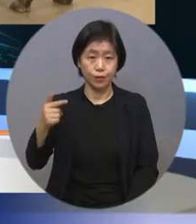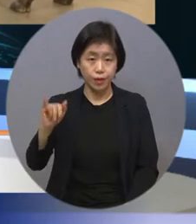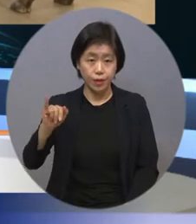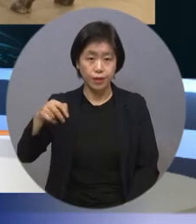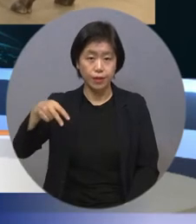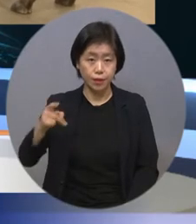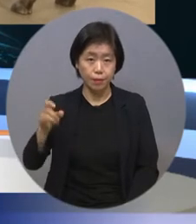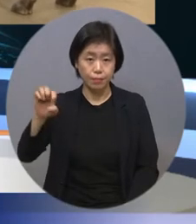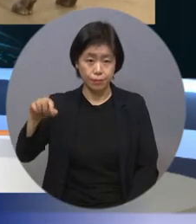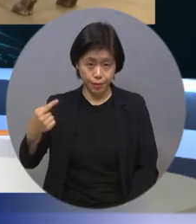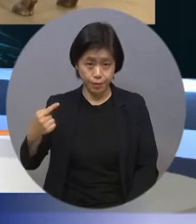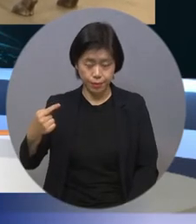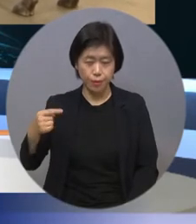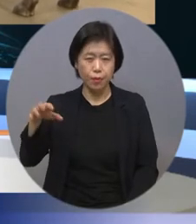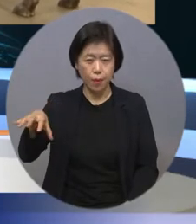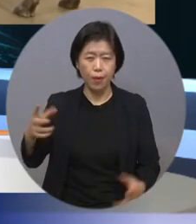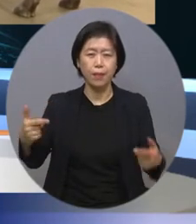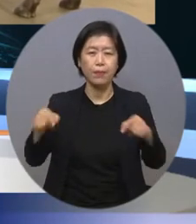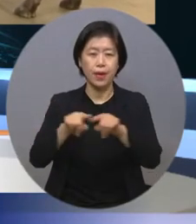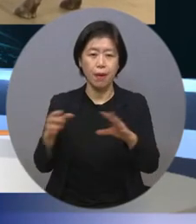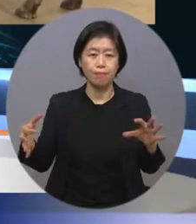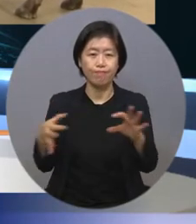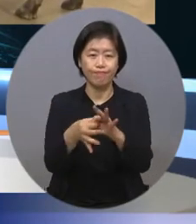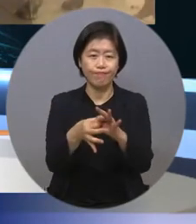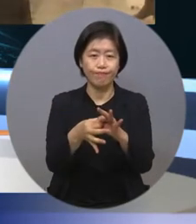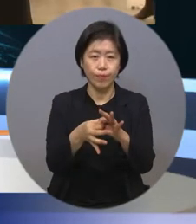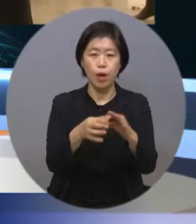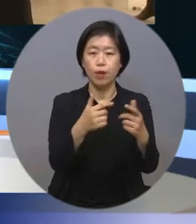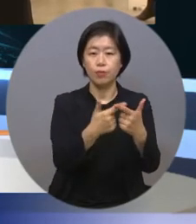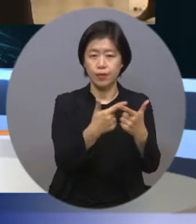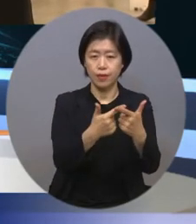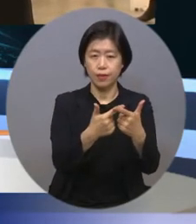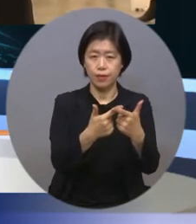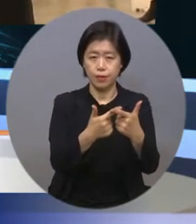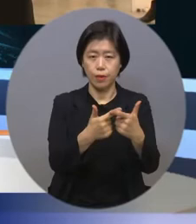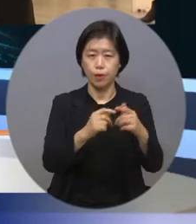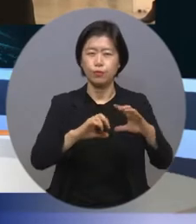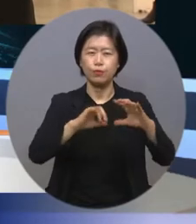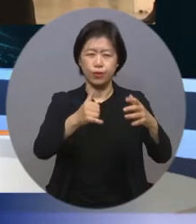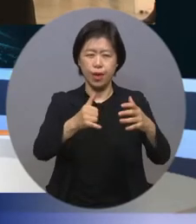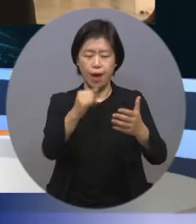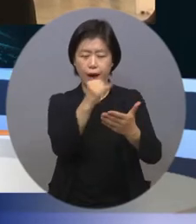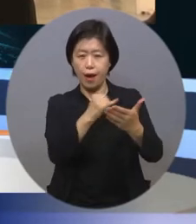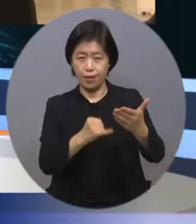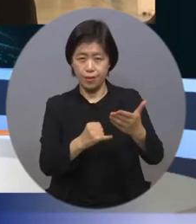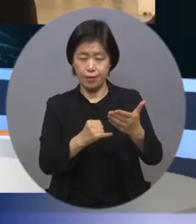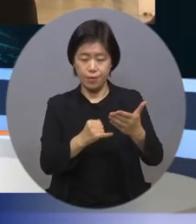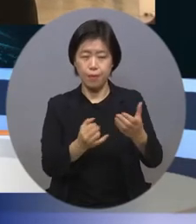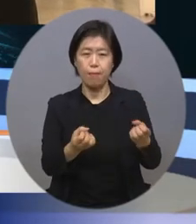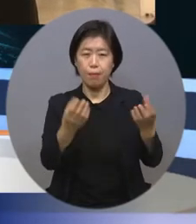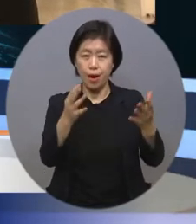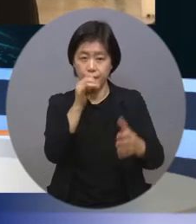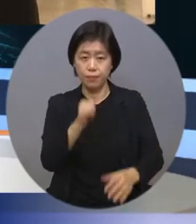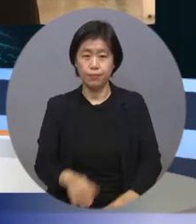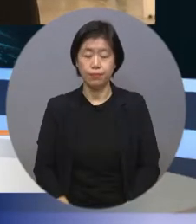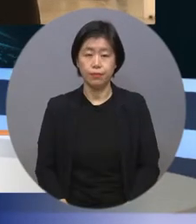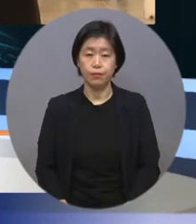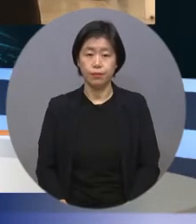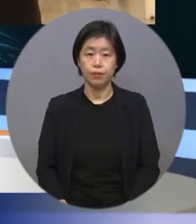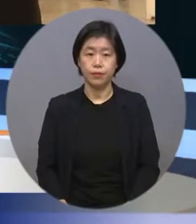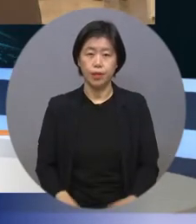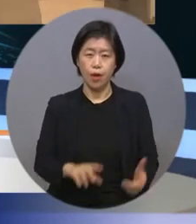유니세프와 함께하는 제20회 부산 국제아트페어가 개막했습니다. 국내외 10개 나라의 작가 300여